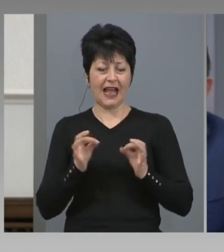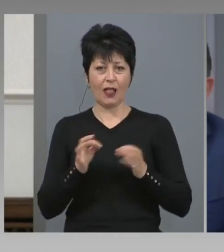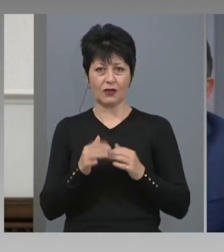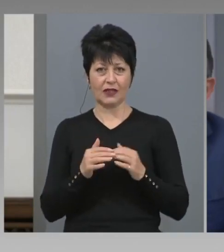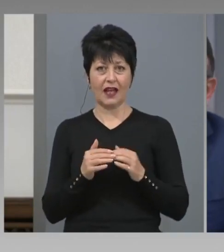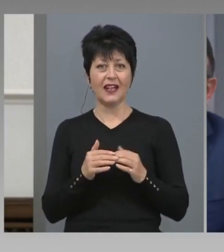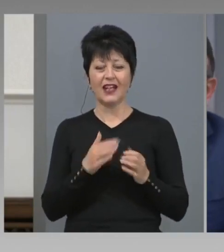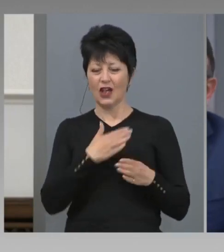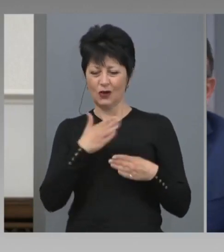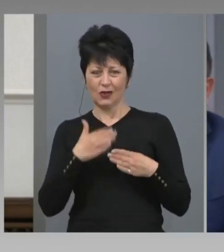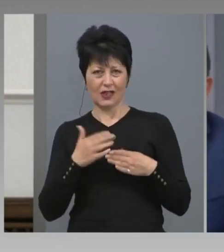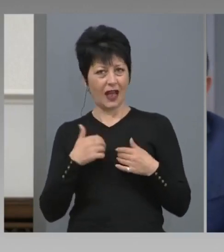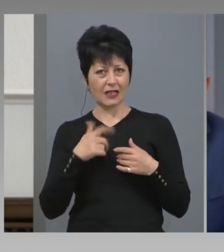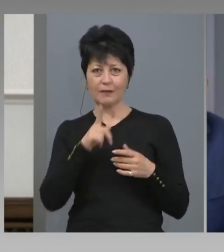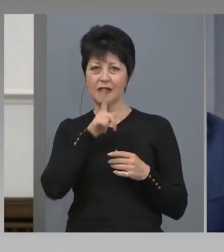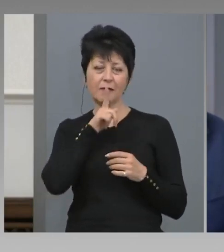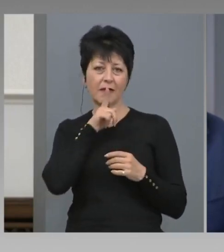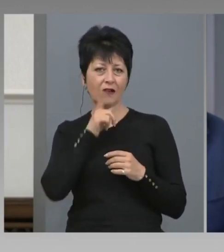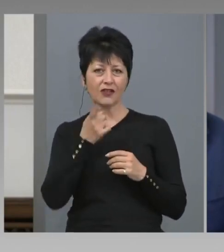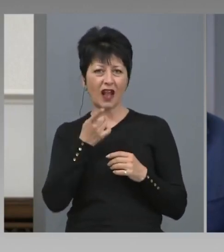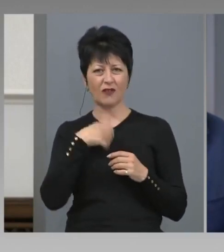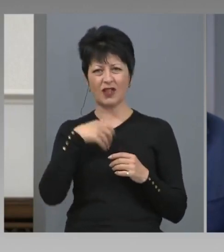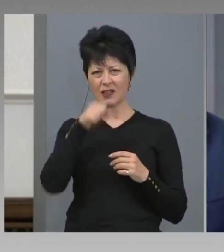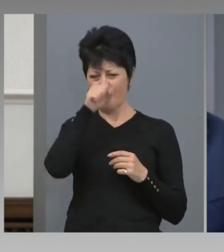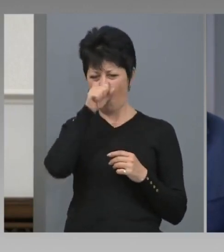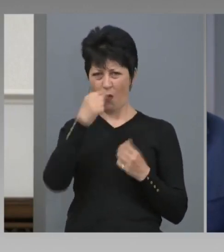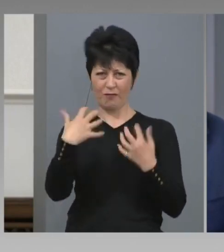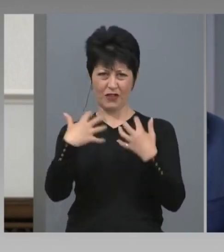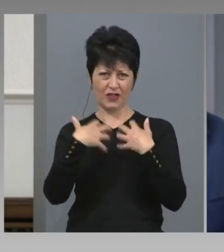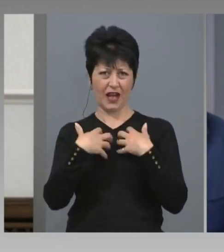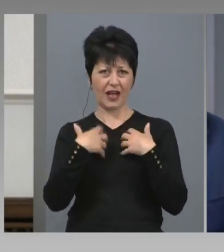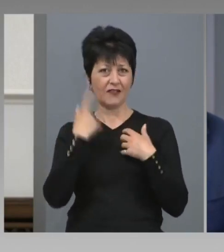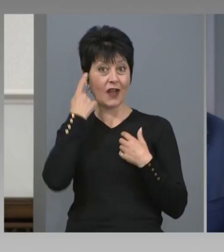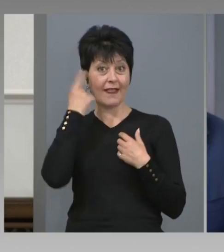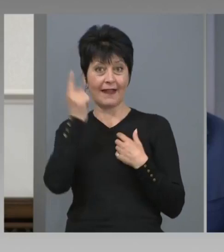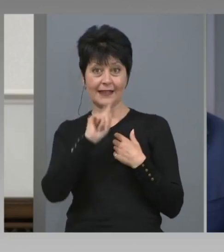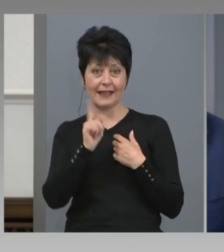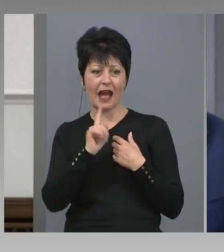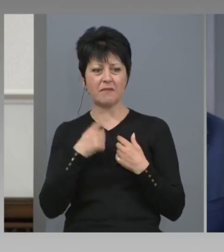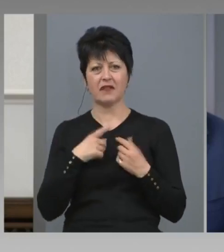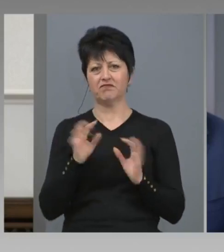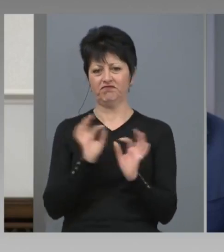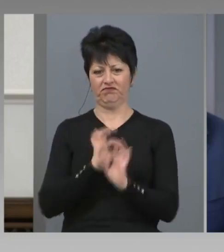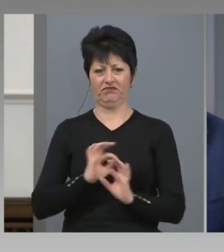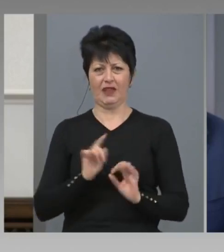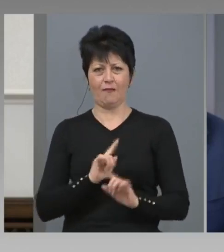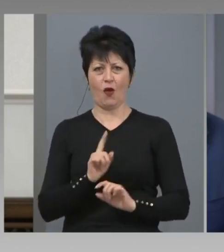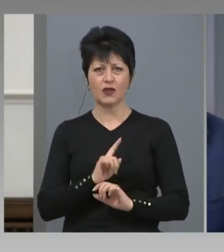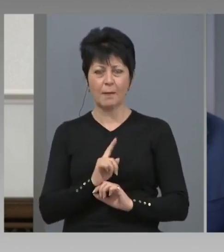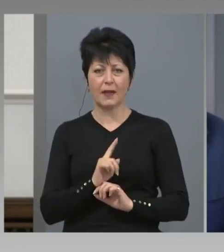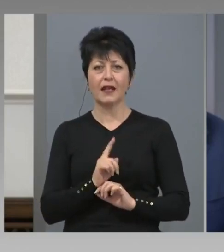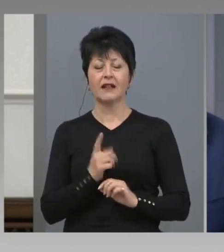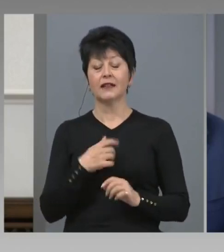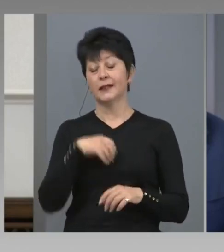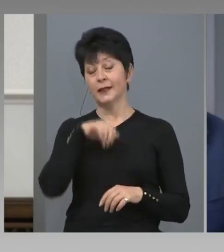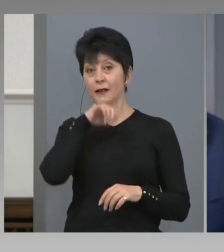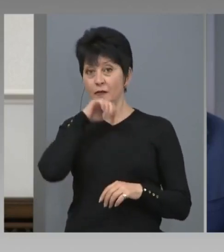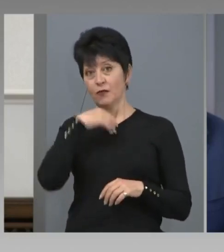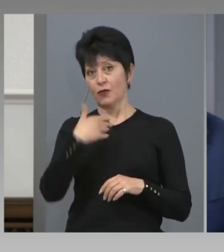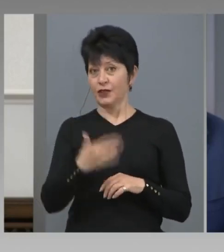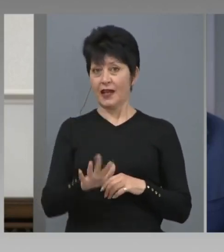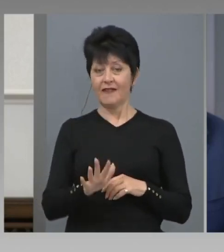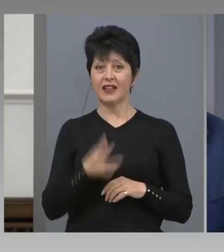си мълчал, когато са ни обиждали, че не знаеме и не можеме, защото, прощавайте,